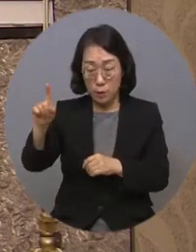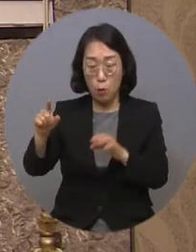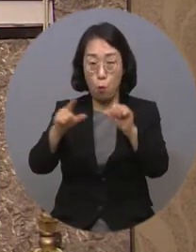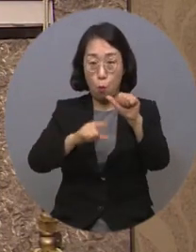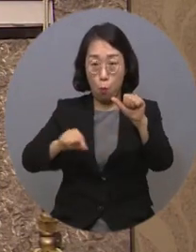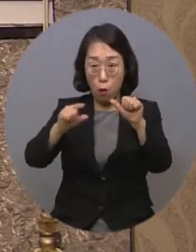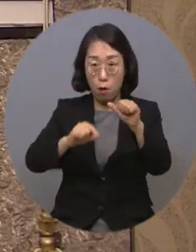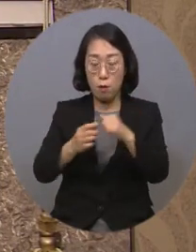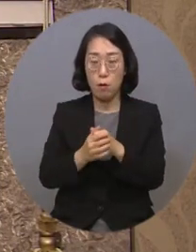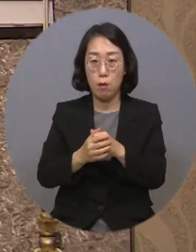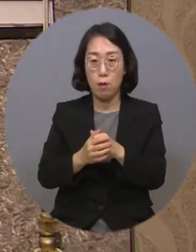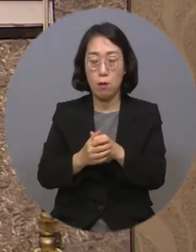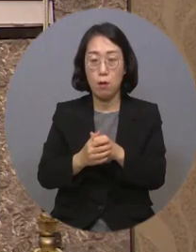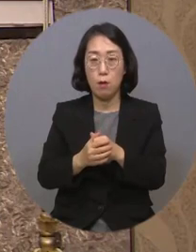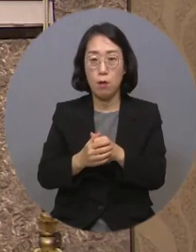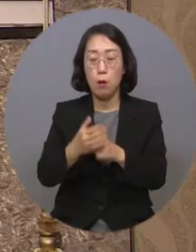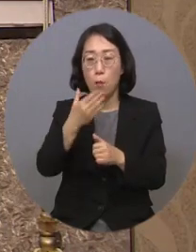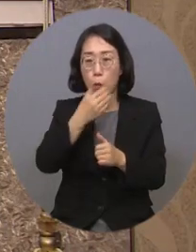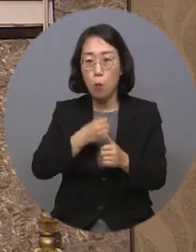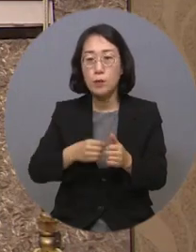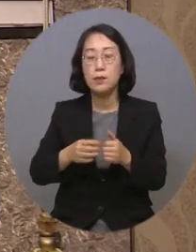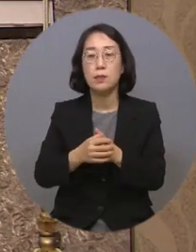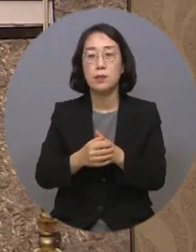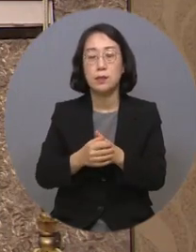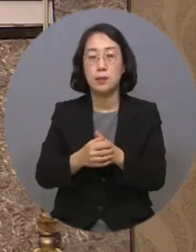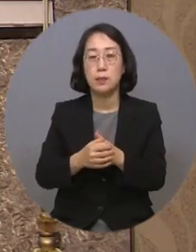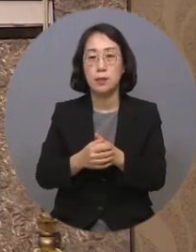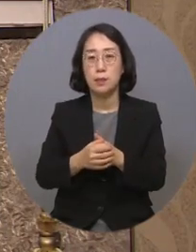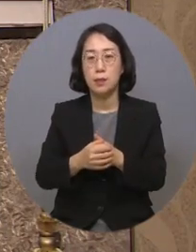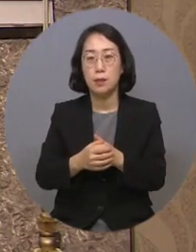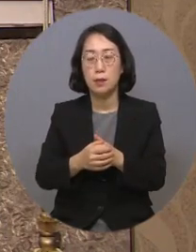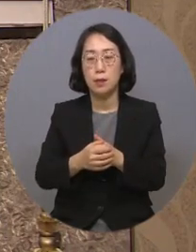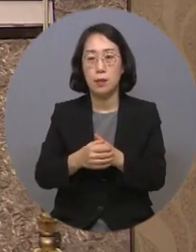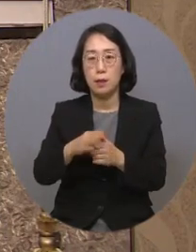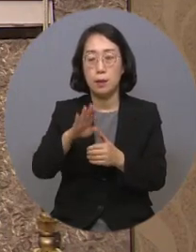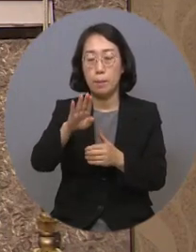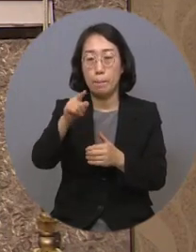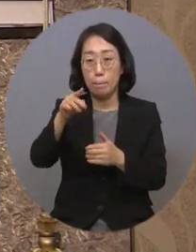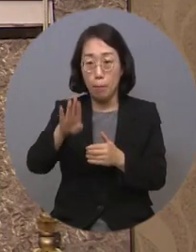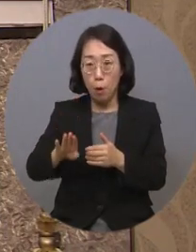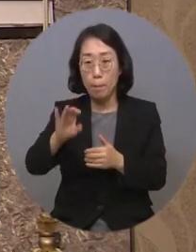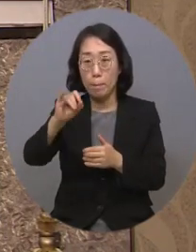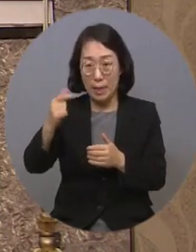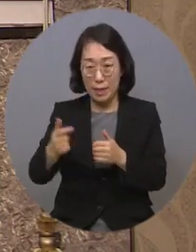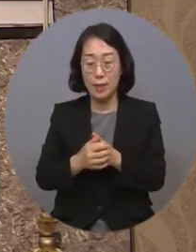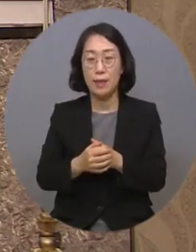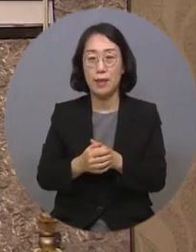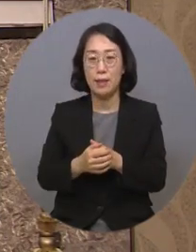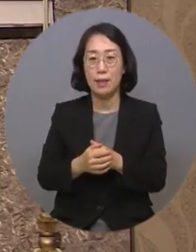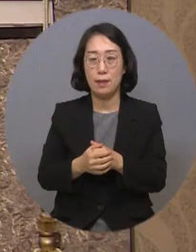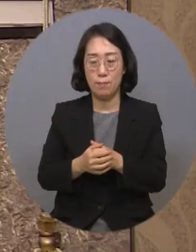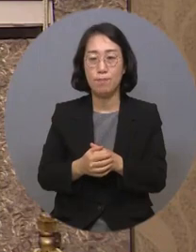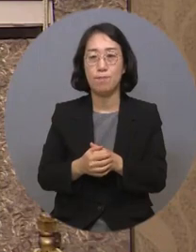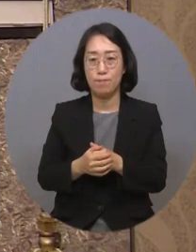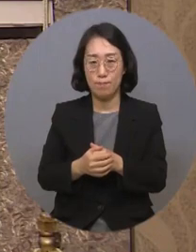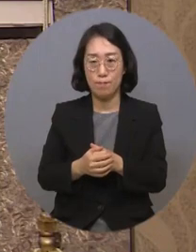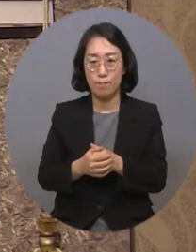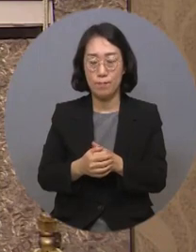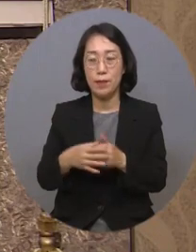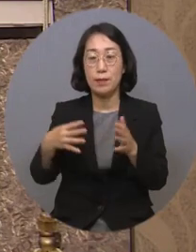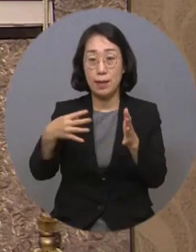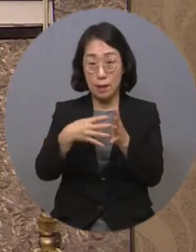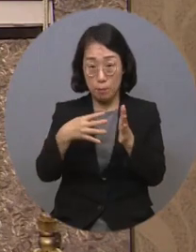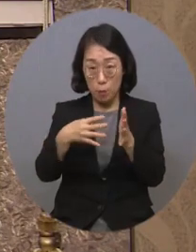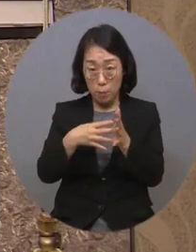사회복지 법인으로 이제 전환을 했어요. 와. 일단 미인가에서 이 사회복지 법인까지 제가 25년 동안 이렇게 하면서